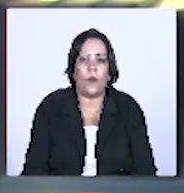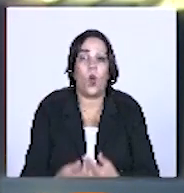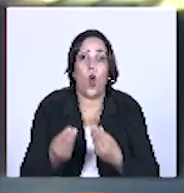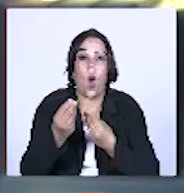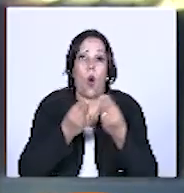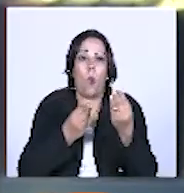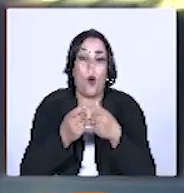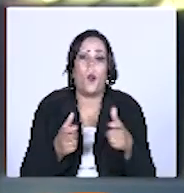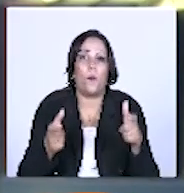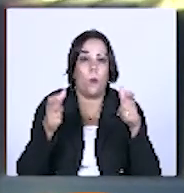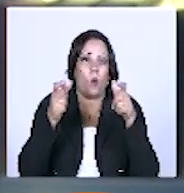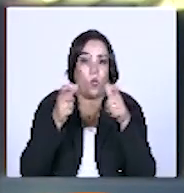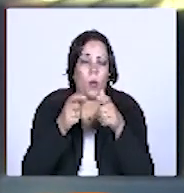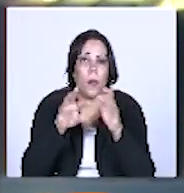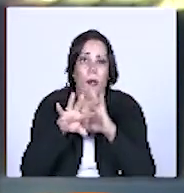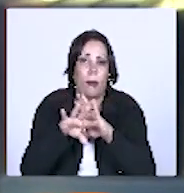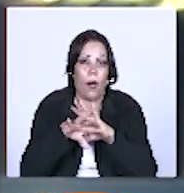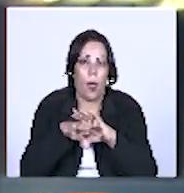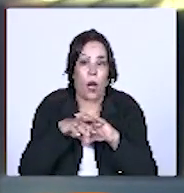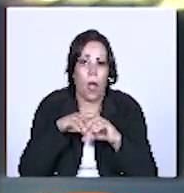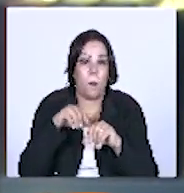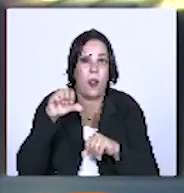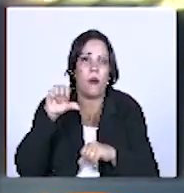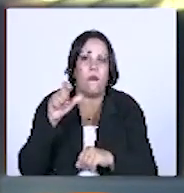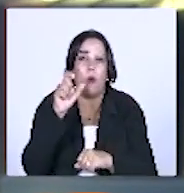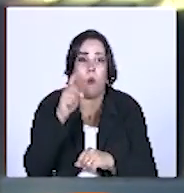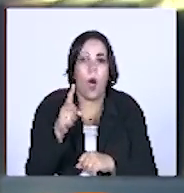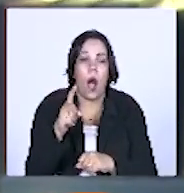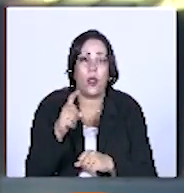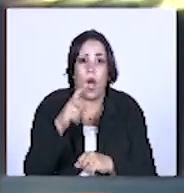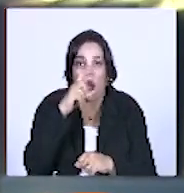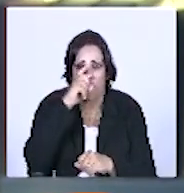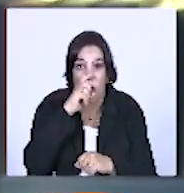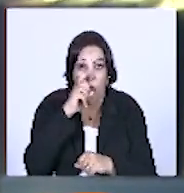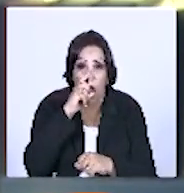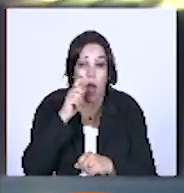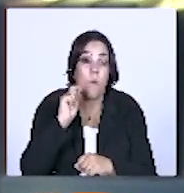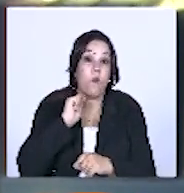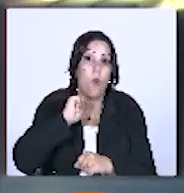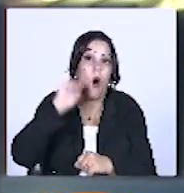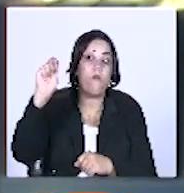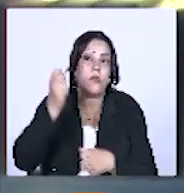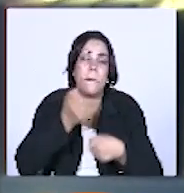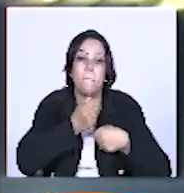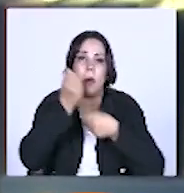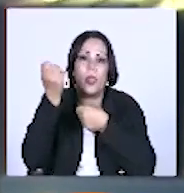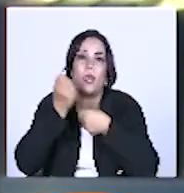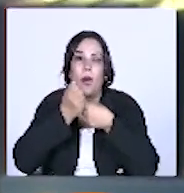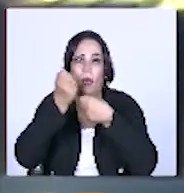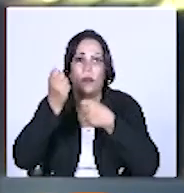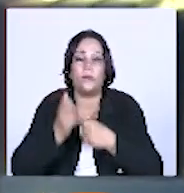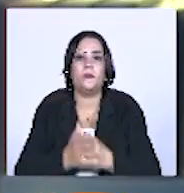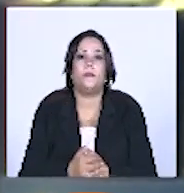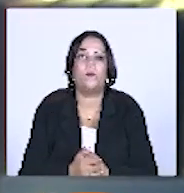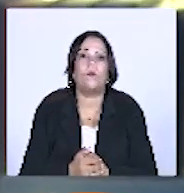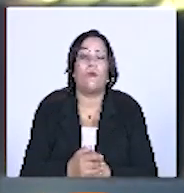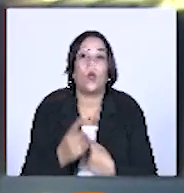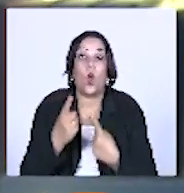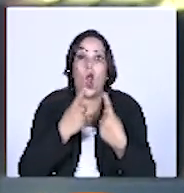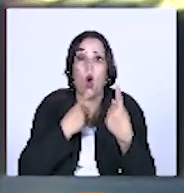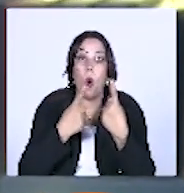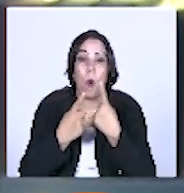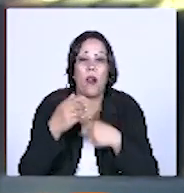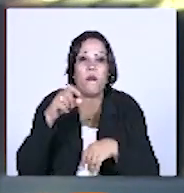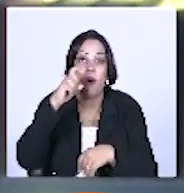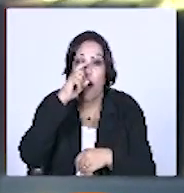حوار مجتمعي جرى في احدى قرى محافظه المنيا الحوار في قريه